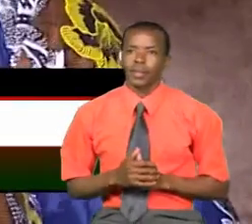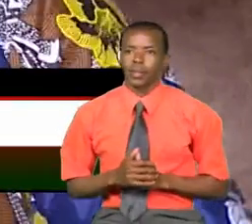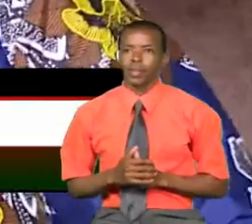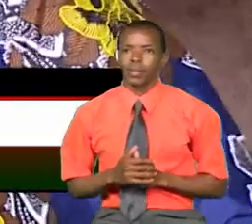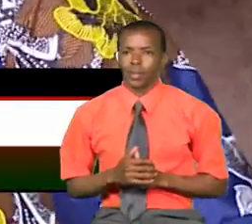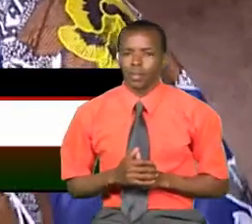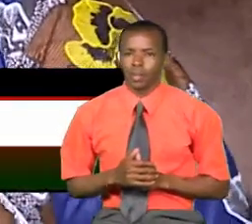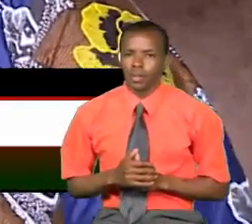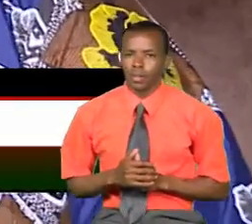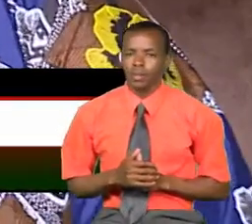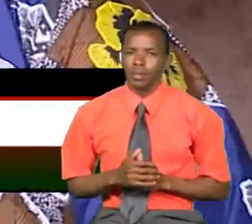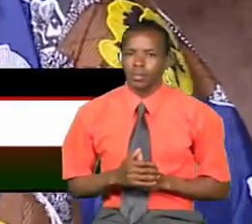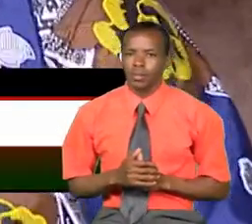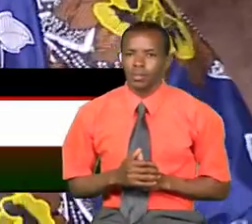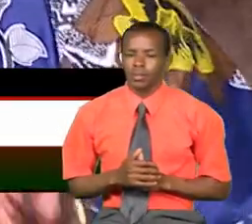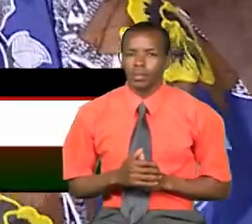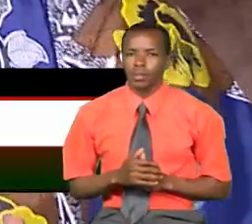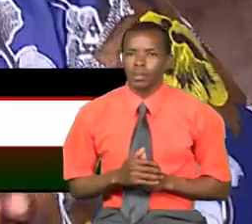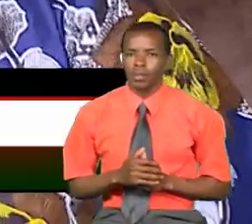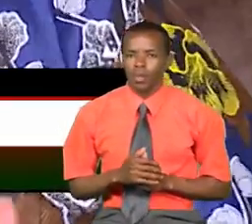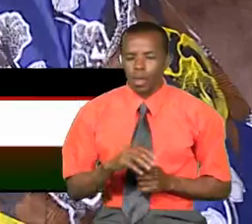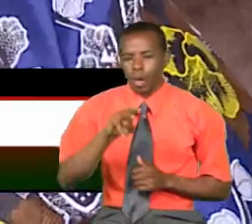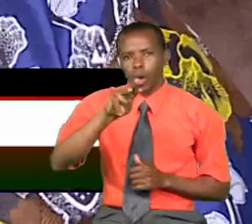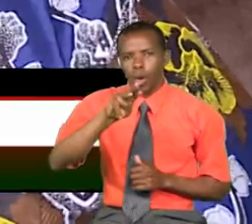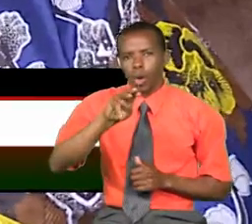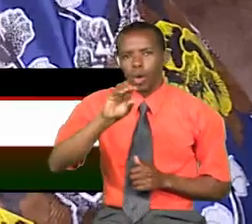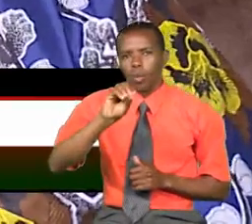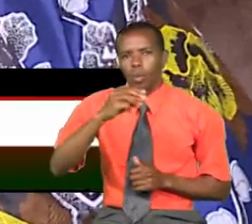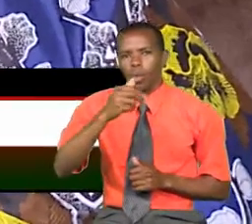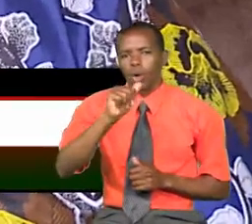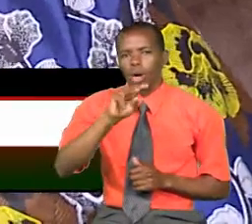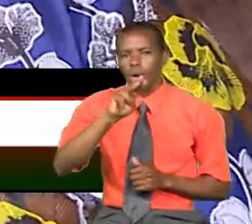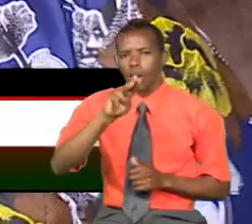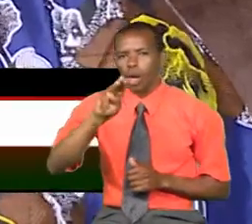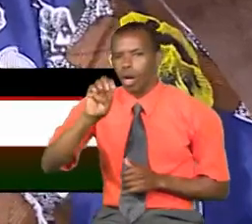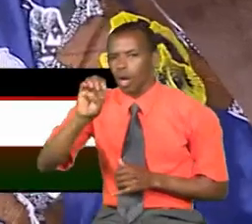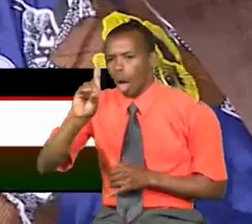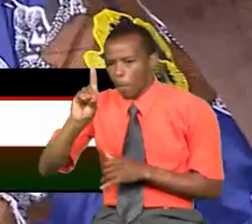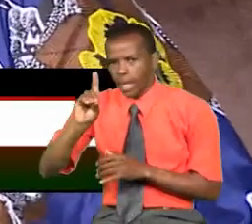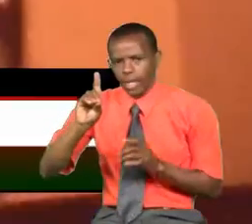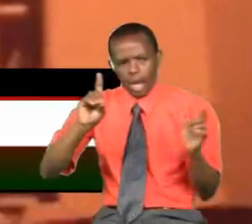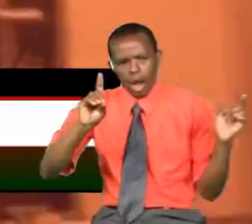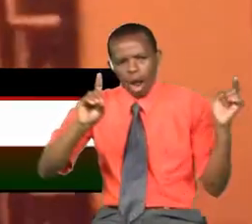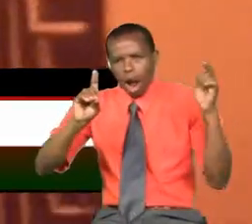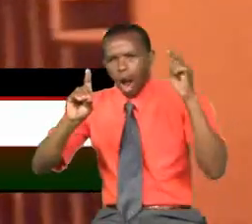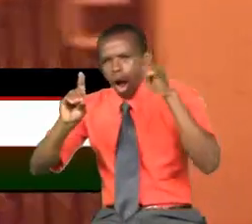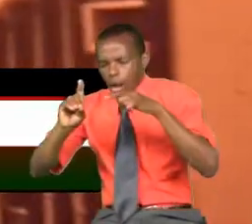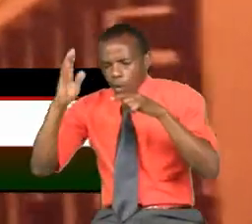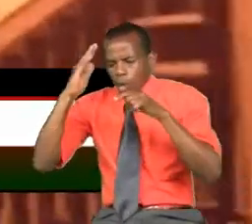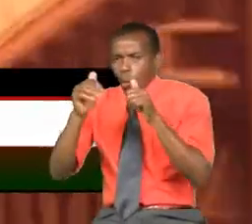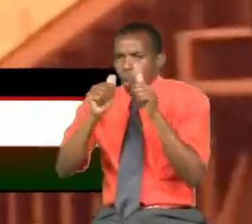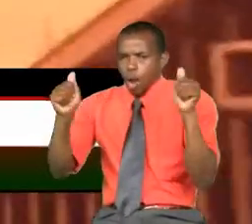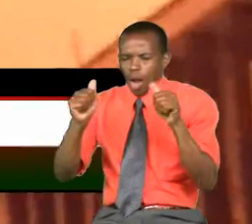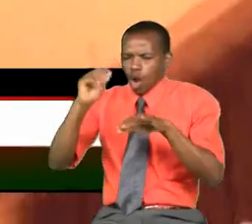Mahmoud Mohamed anakuja mbio katika korido, na alikuwa ananifahamu mimi, akaniita kwa